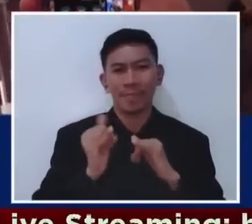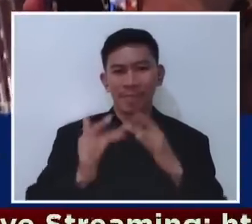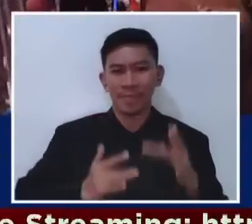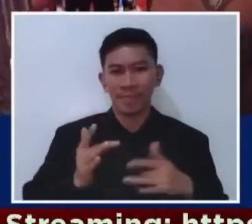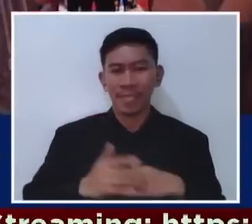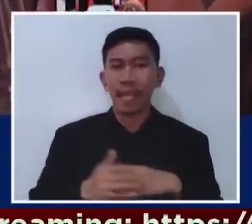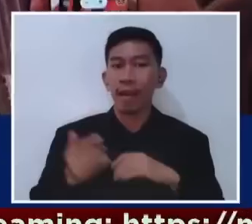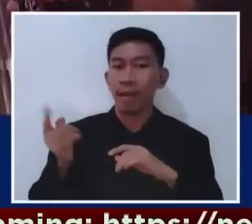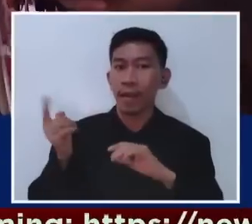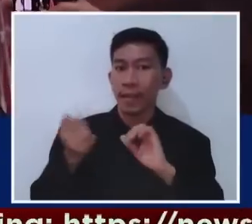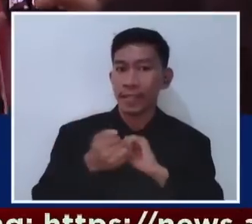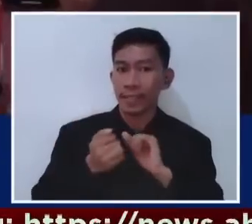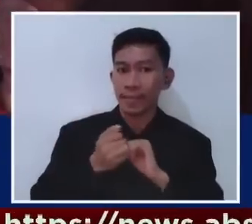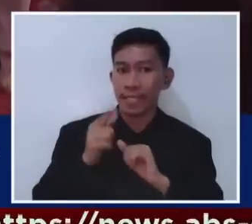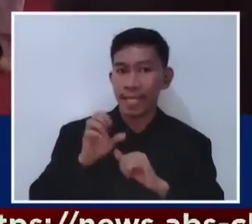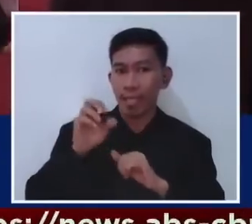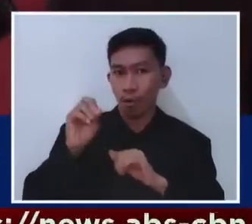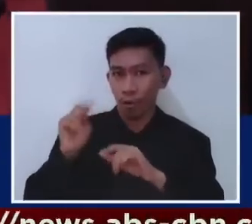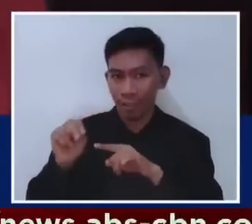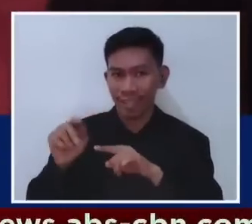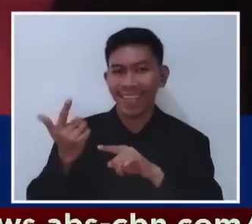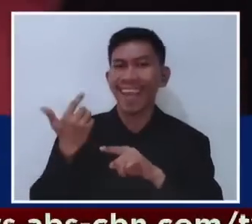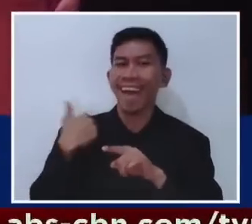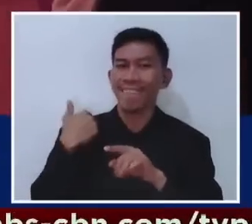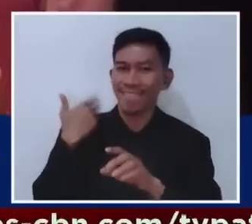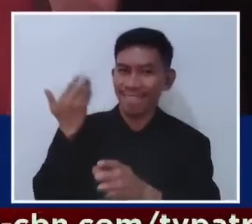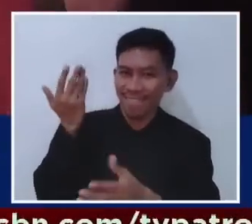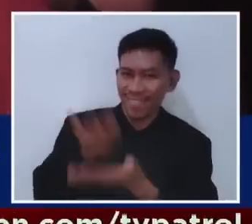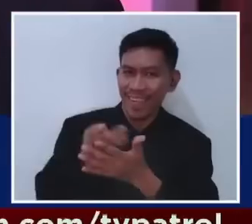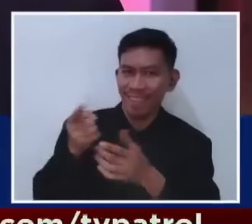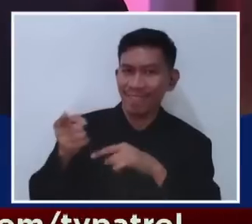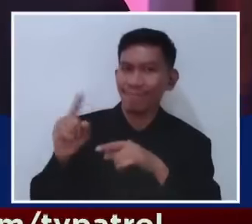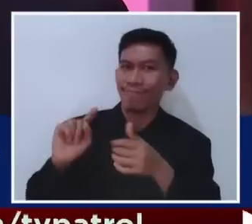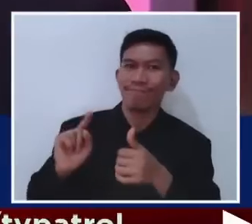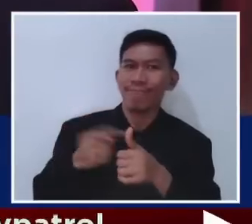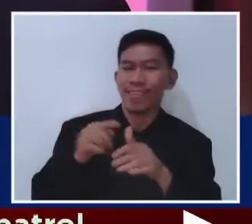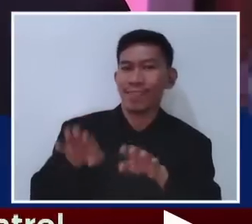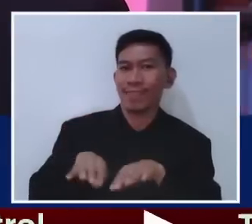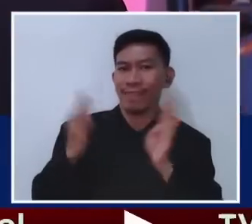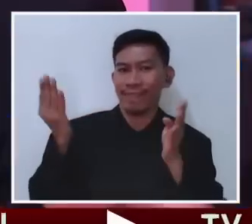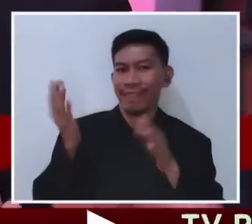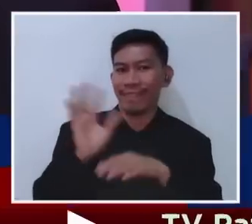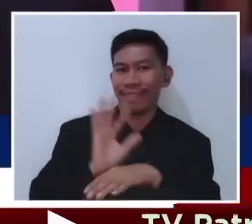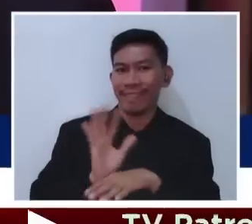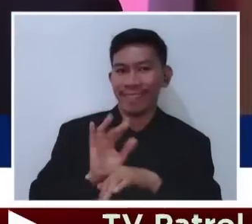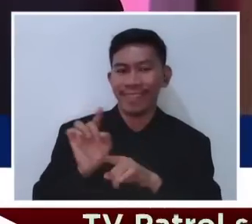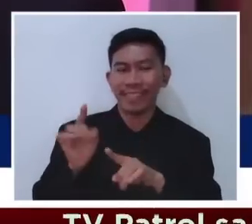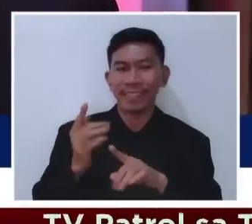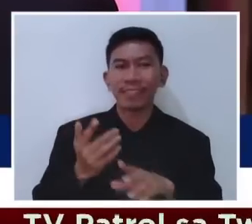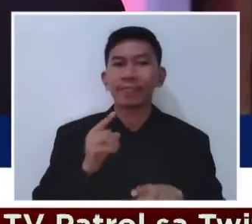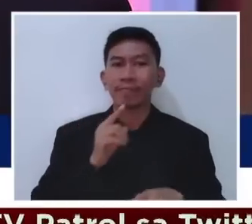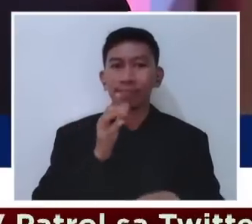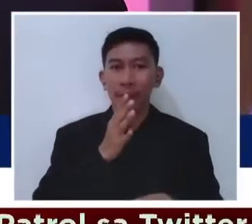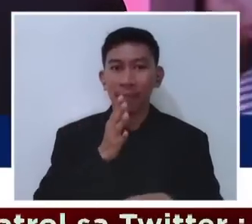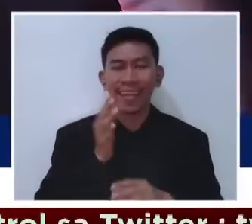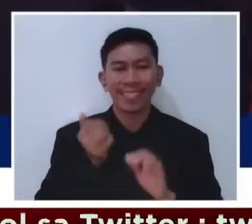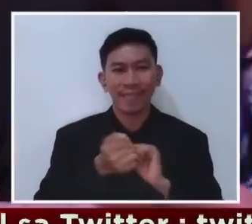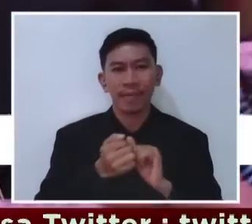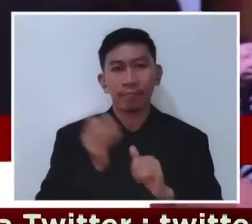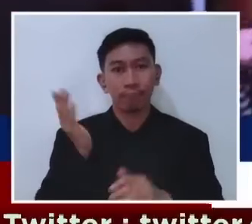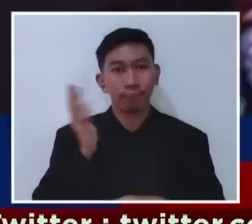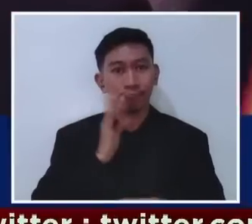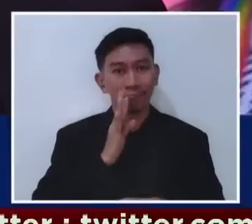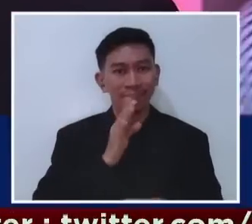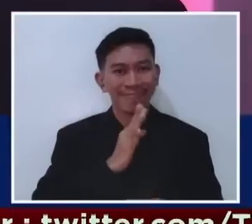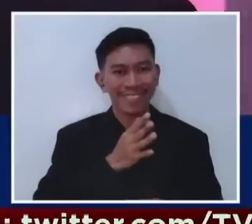Leon at mommy na si Marjorie na todo papuri sa acting ni Julia. I'm happy for her. I'm excited for her. Ito naman ang talagang kaligayahan